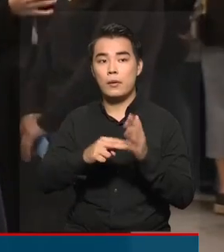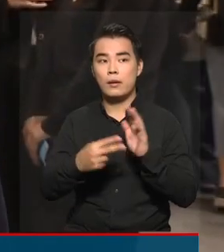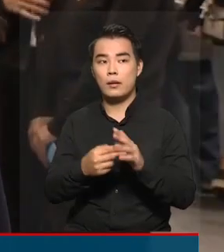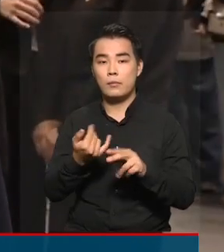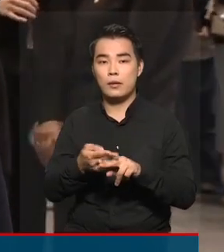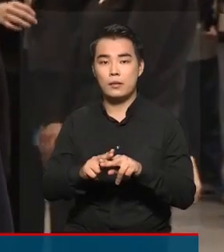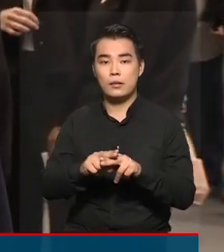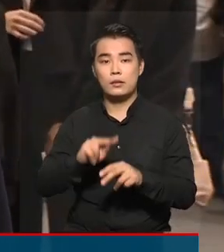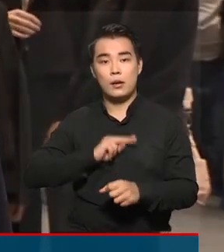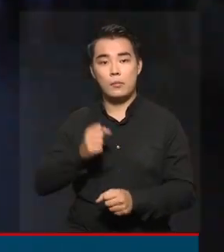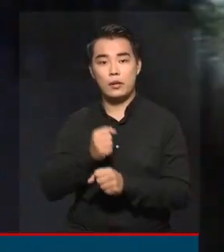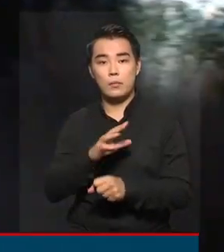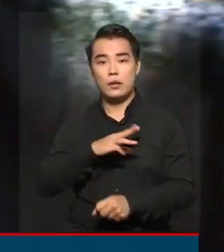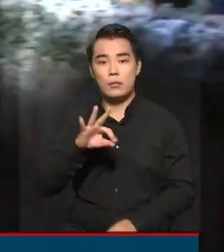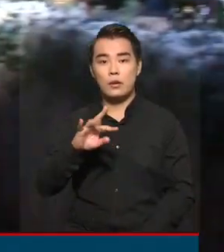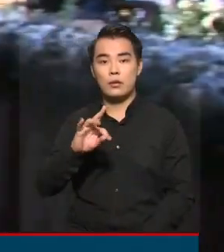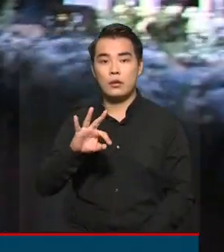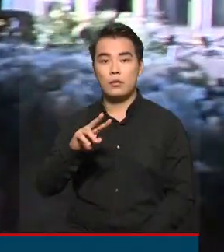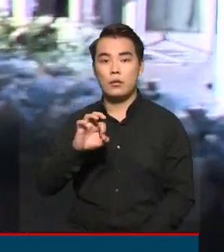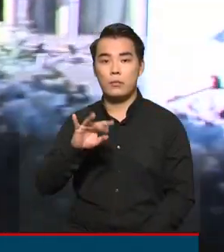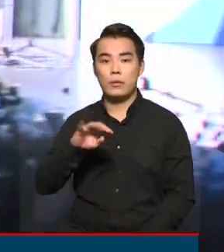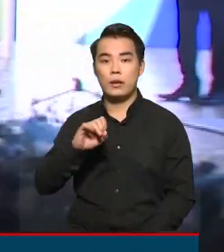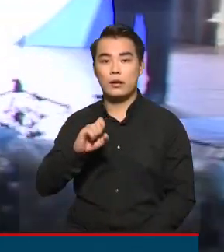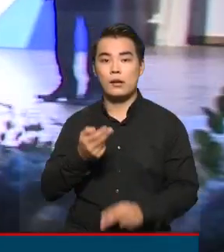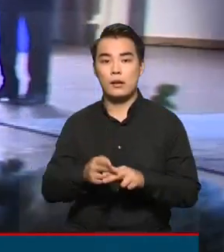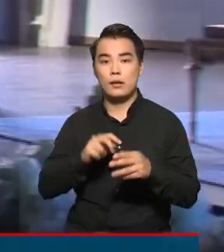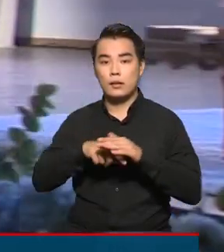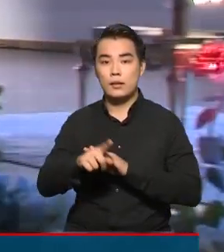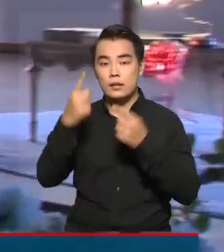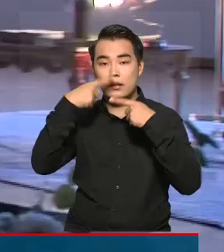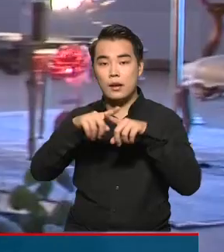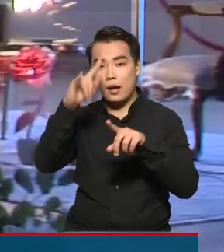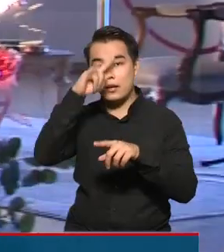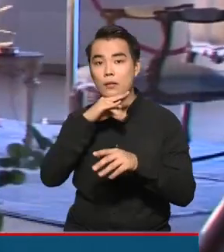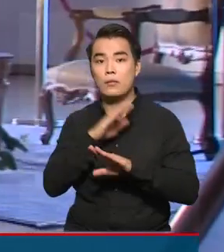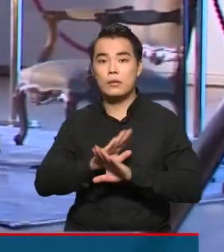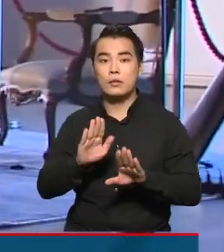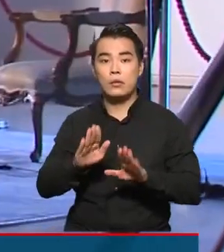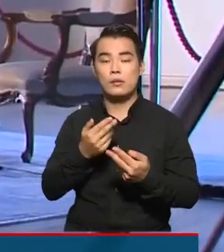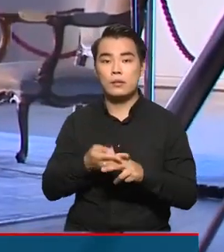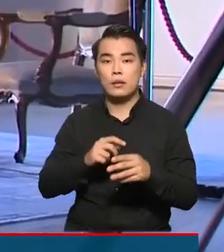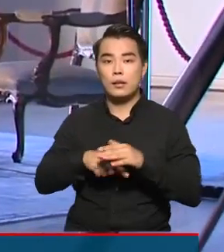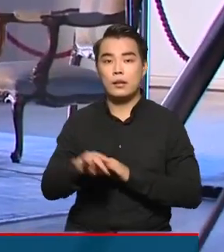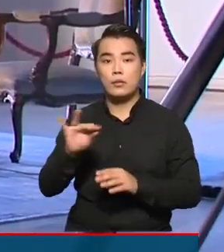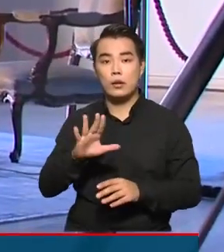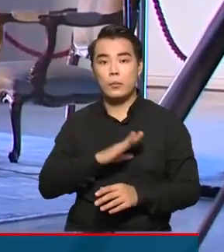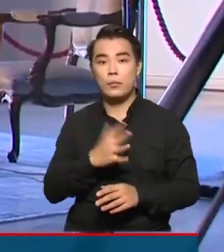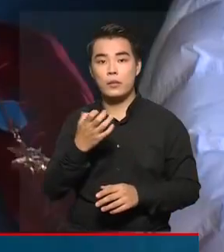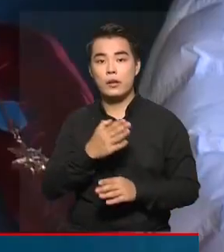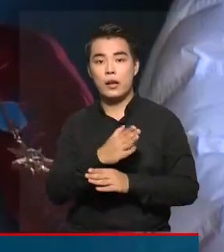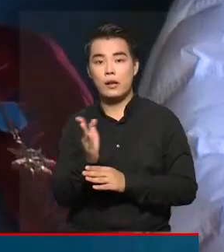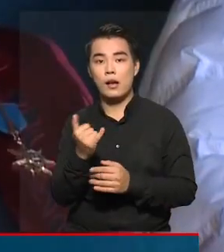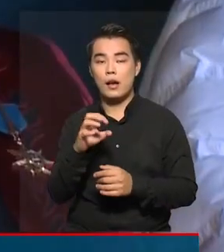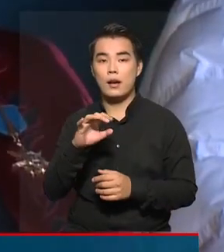меді, моноопера. Шахим Ардан Әбілевтің шығармашылығы Қазақстанда ғана емес, шетелде де кеңінен танымал. Ол 500-ден астам